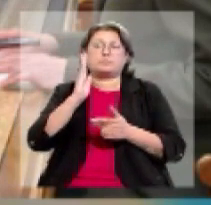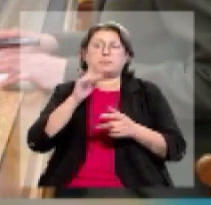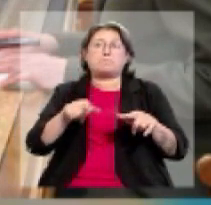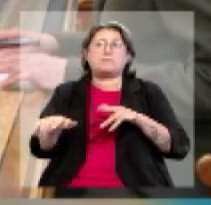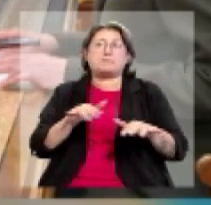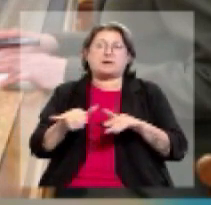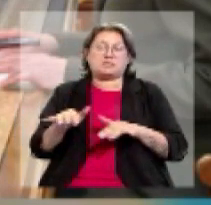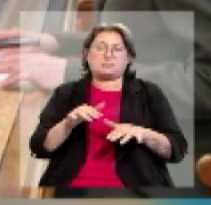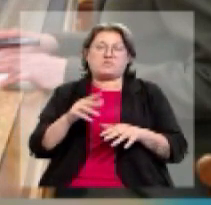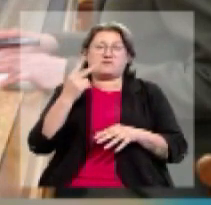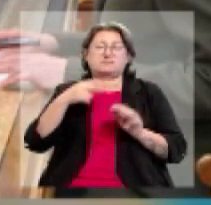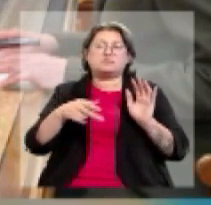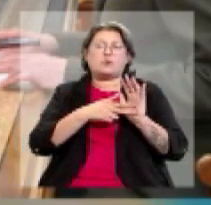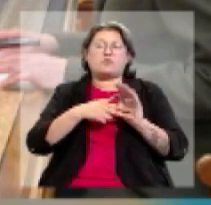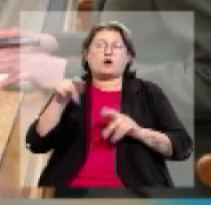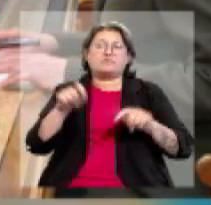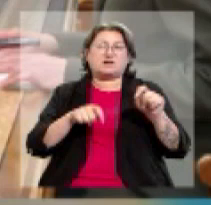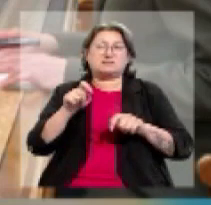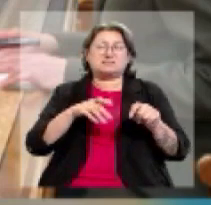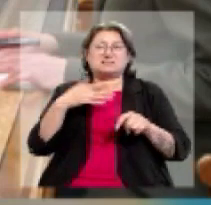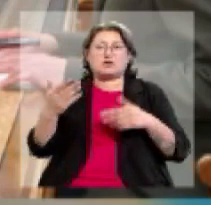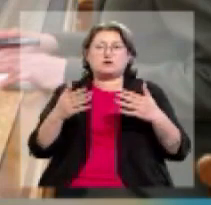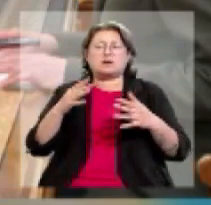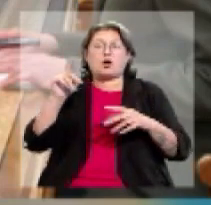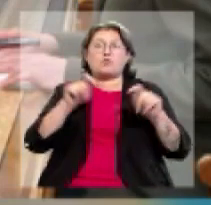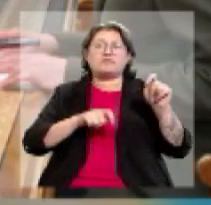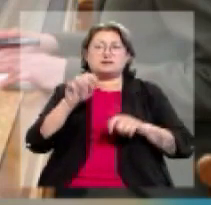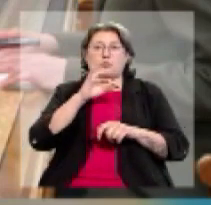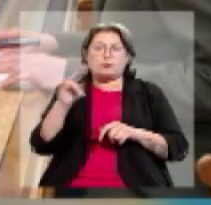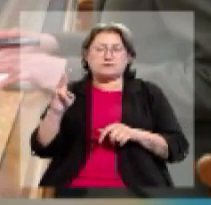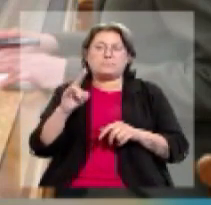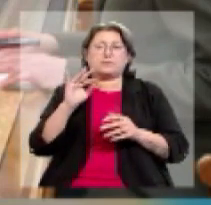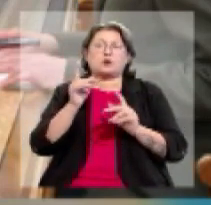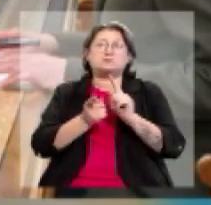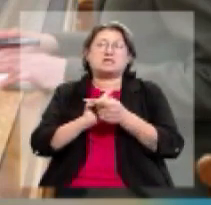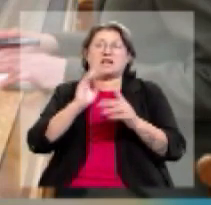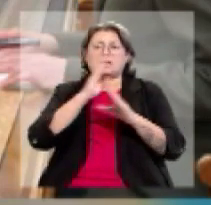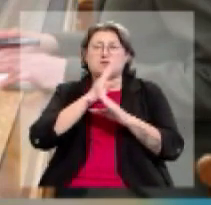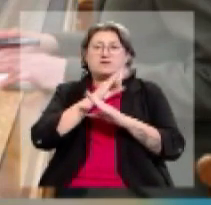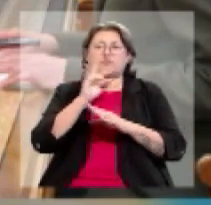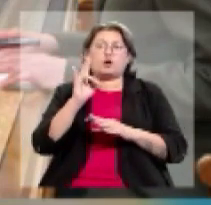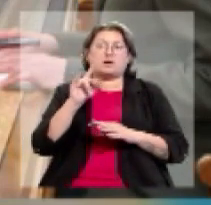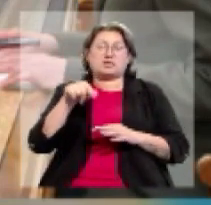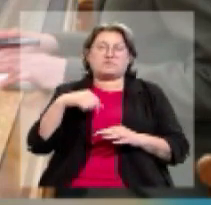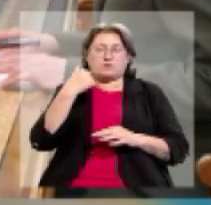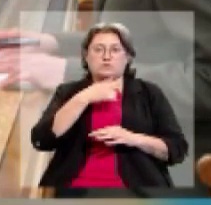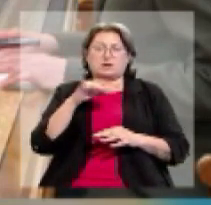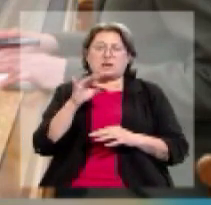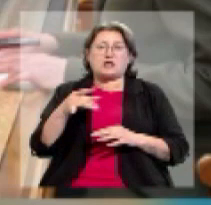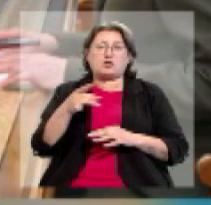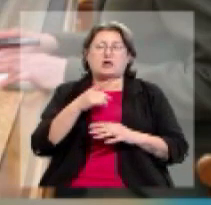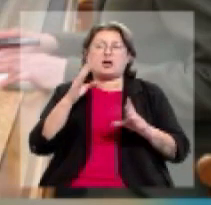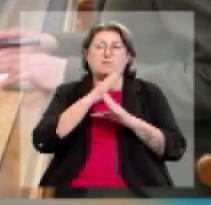предстоящим мероприятиям 28-й конференции сторон Рамочной конвенции ООН об изменении климата в ноябре текущего года и